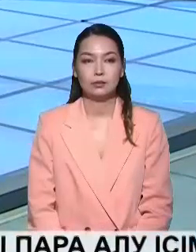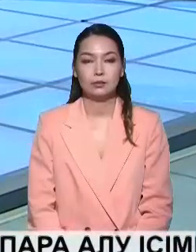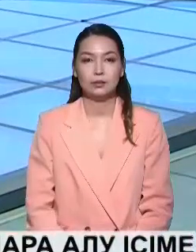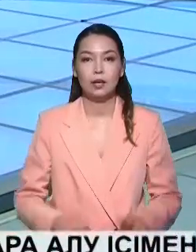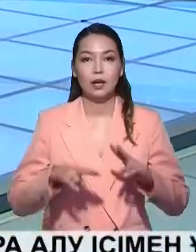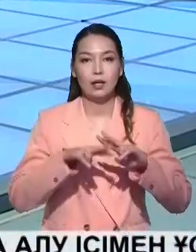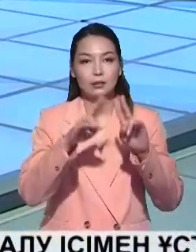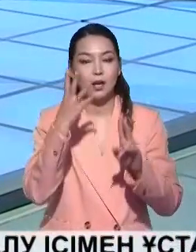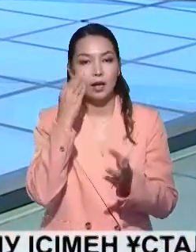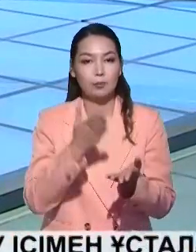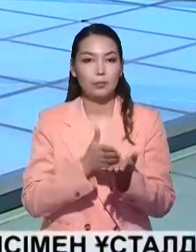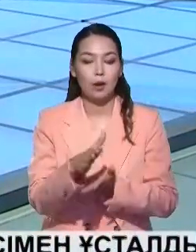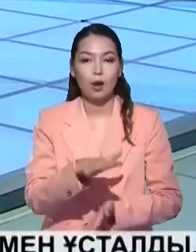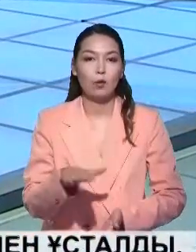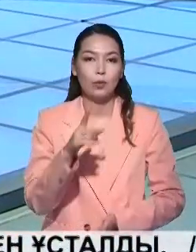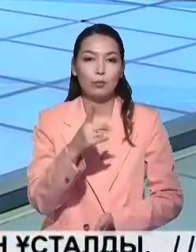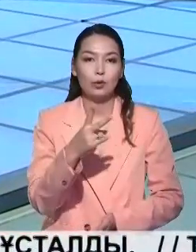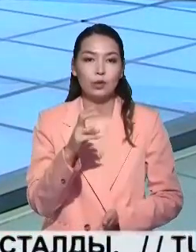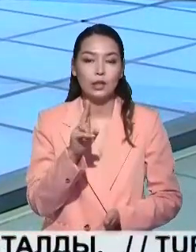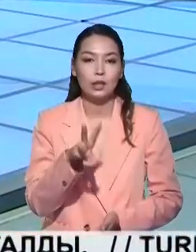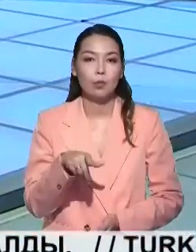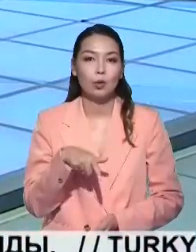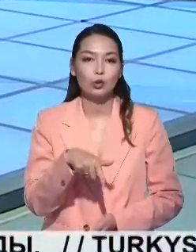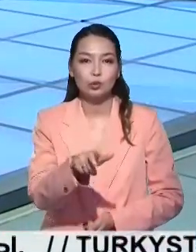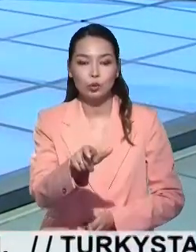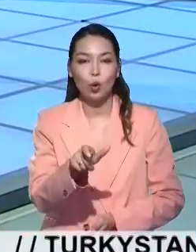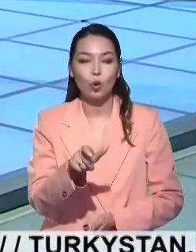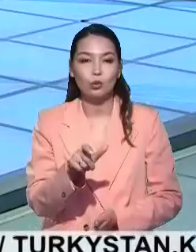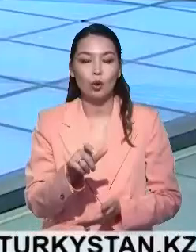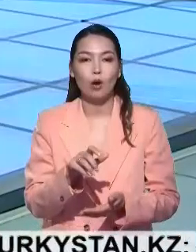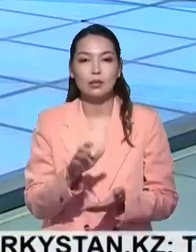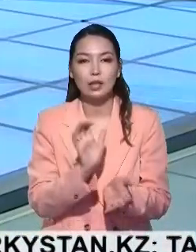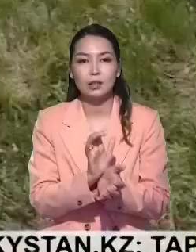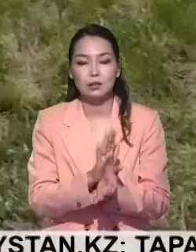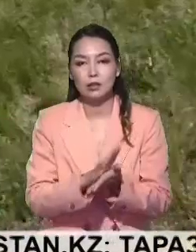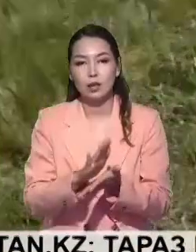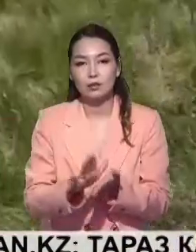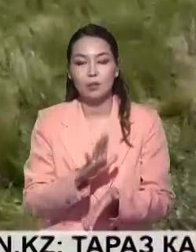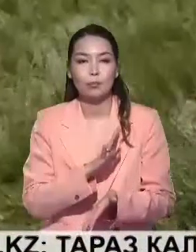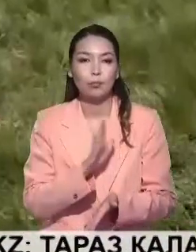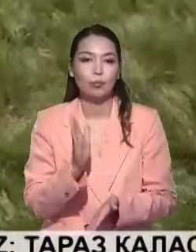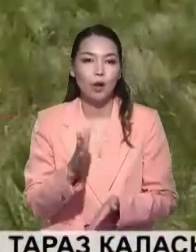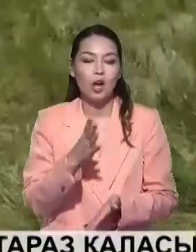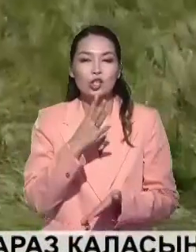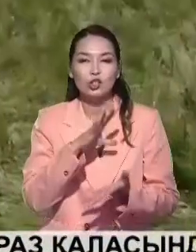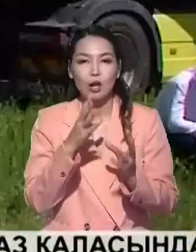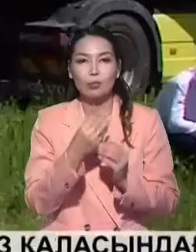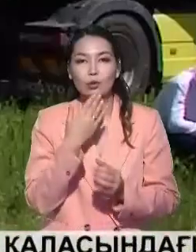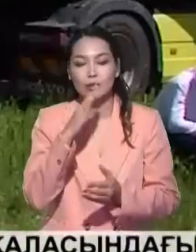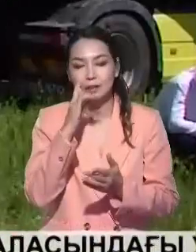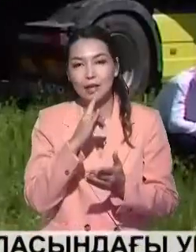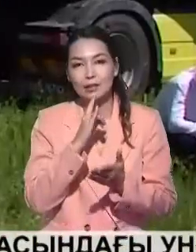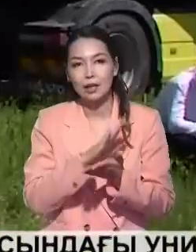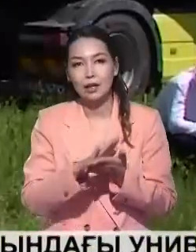Астана Алматы бағытындағы аумағы 1202 километр автожолдың бойы қоқыстан тазартылады. Жалпыұлттық Таза Қазақстан акциясы аясында